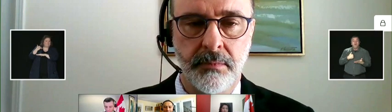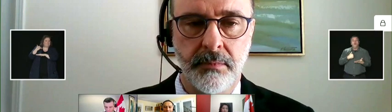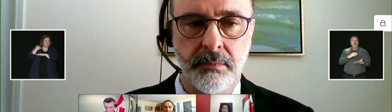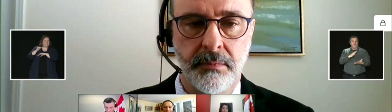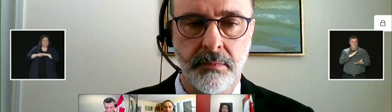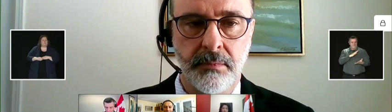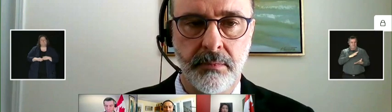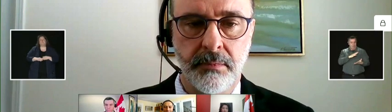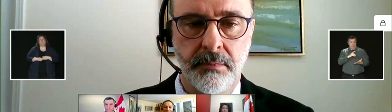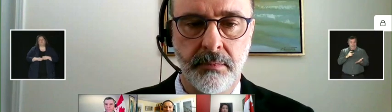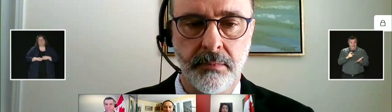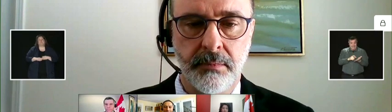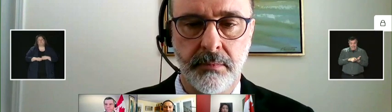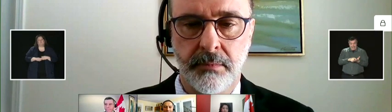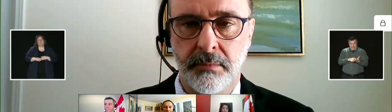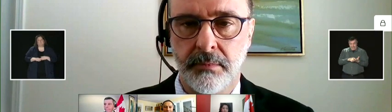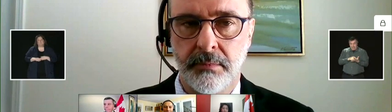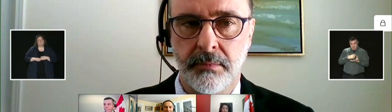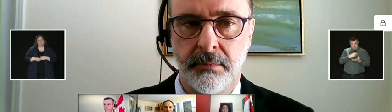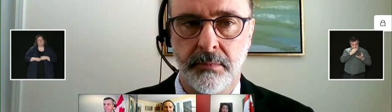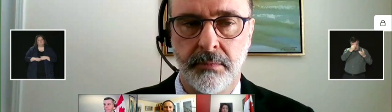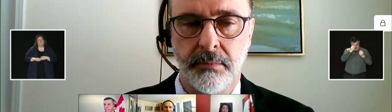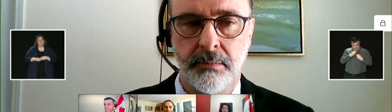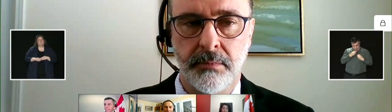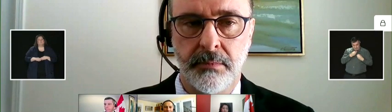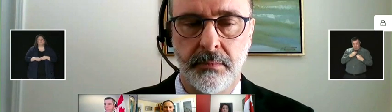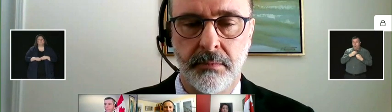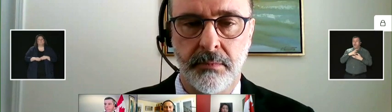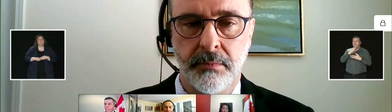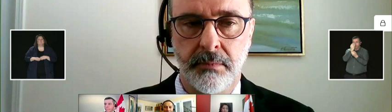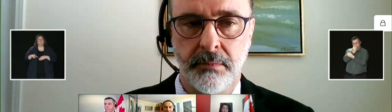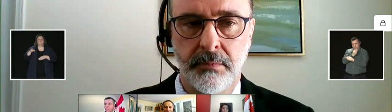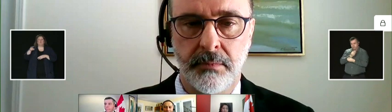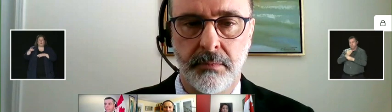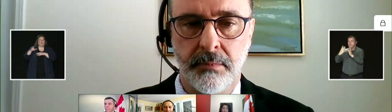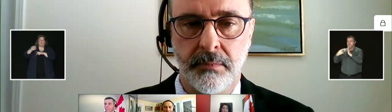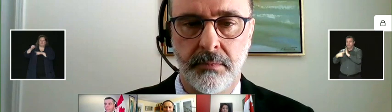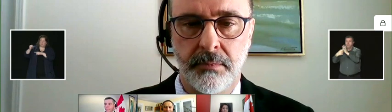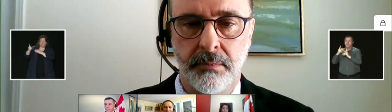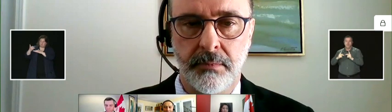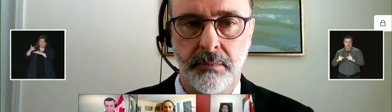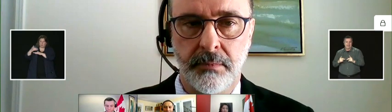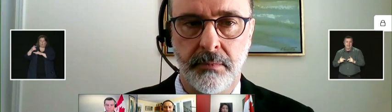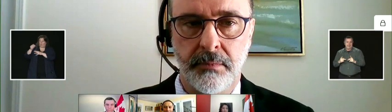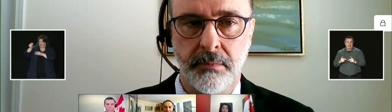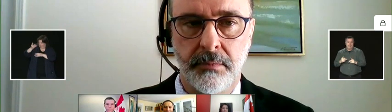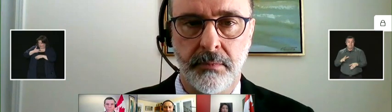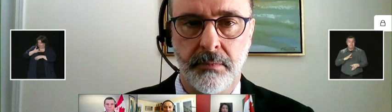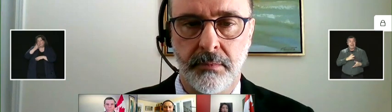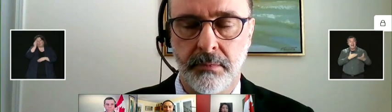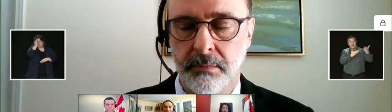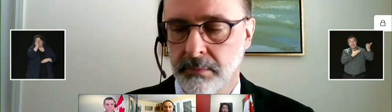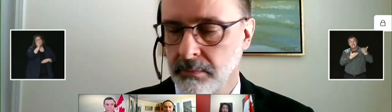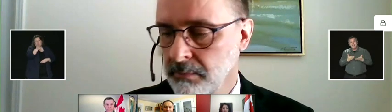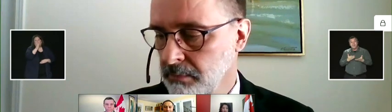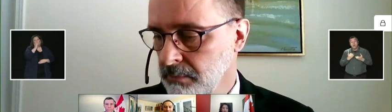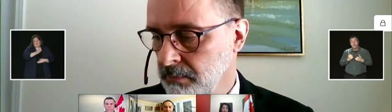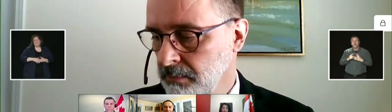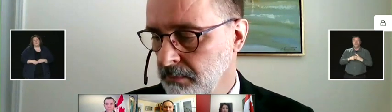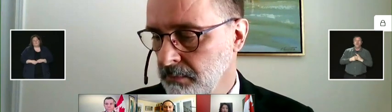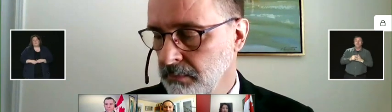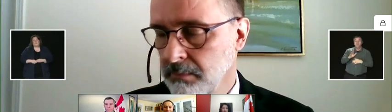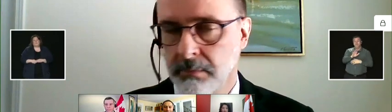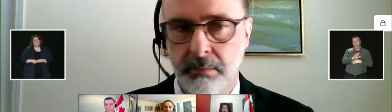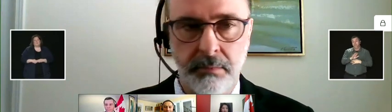nous allons avoir, lorsqu'on aura l'information, nous allons le divulguer au public, mais la